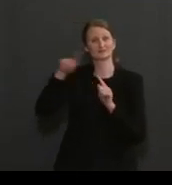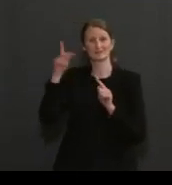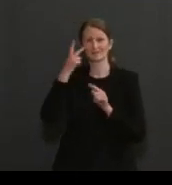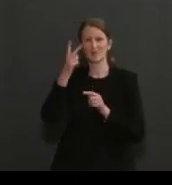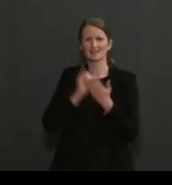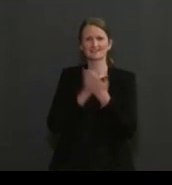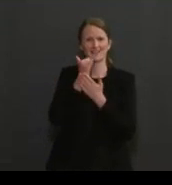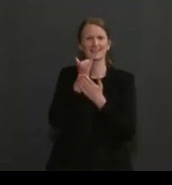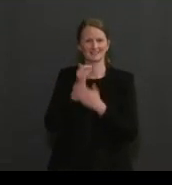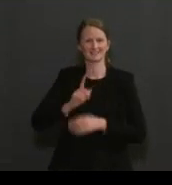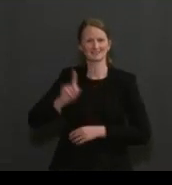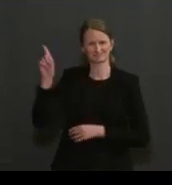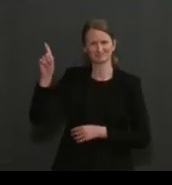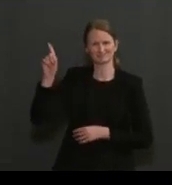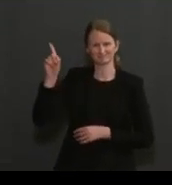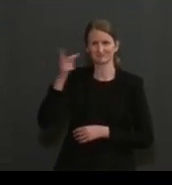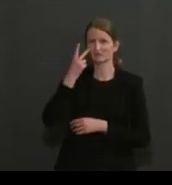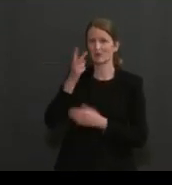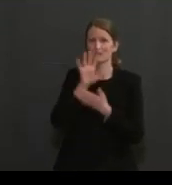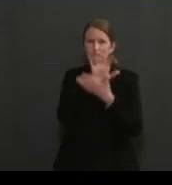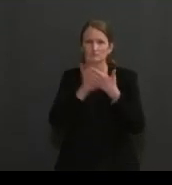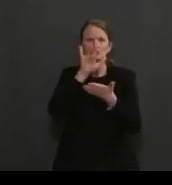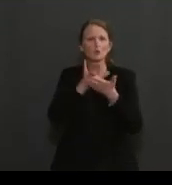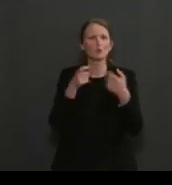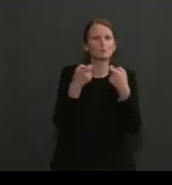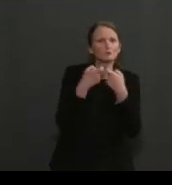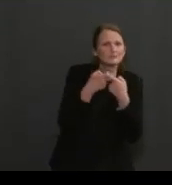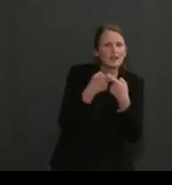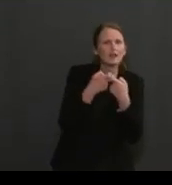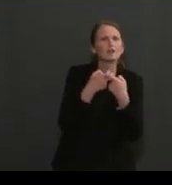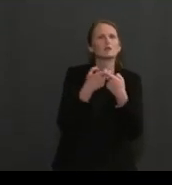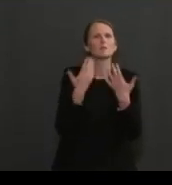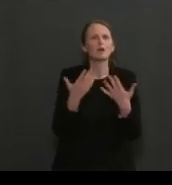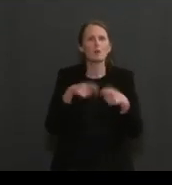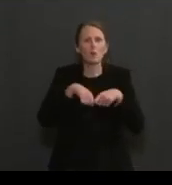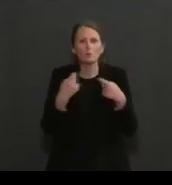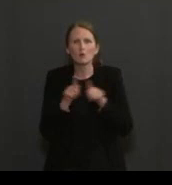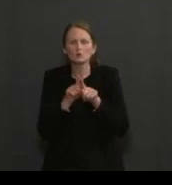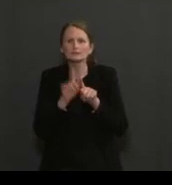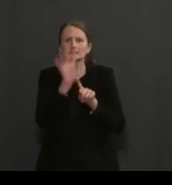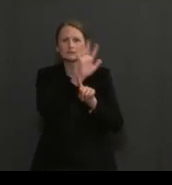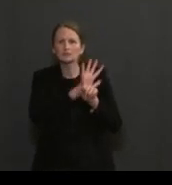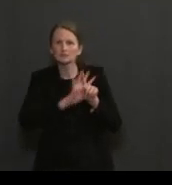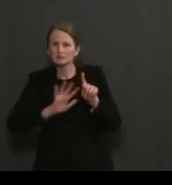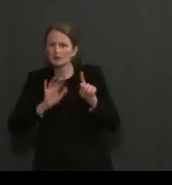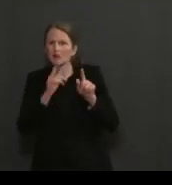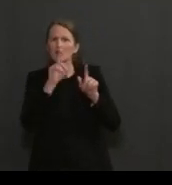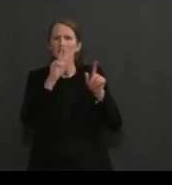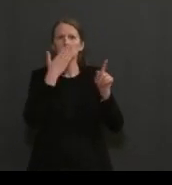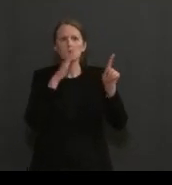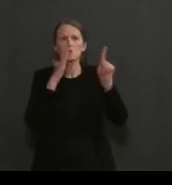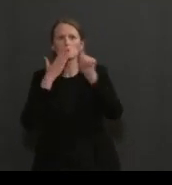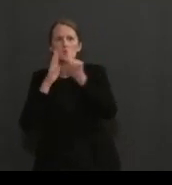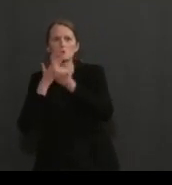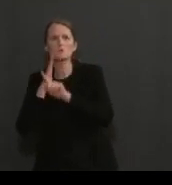sur les Brabants. Actuellement, on constate une diminution dans plusieurs autres provinces. Et pour la première fois, on